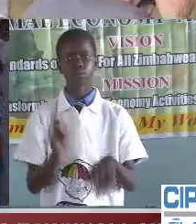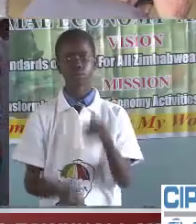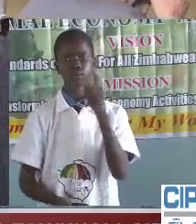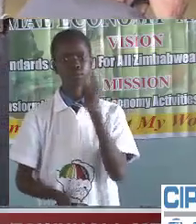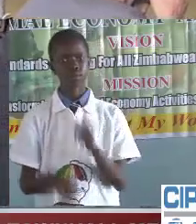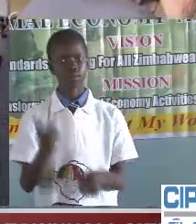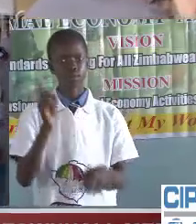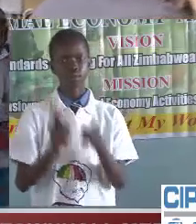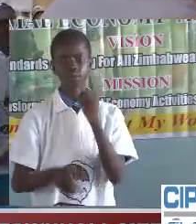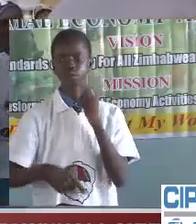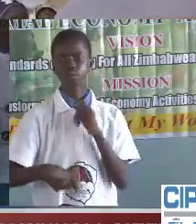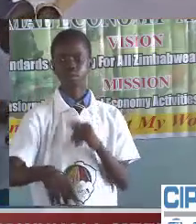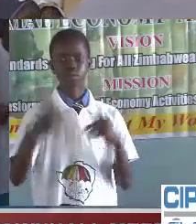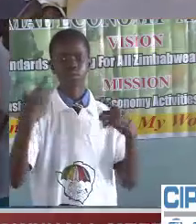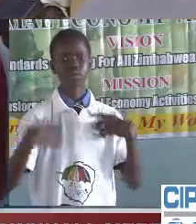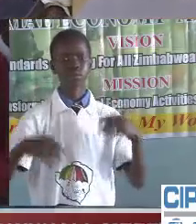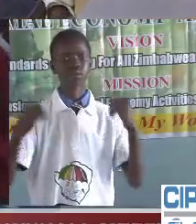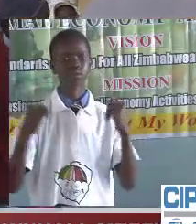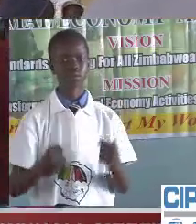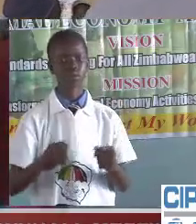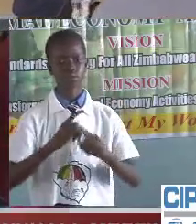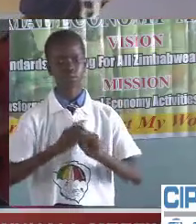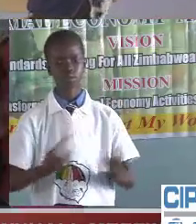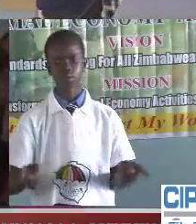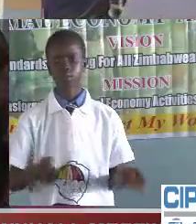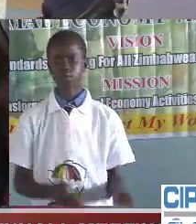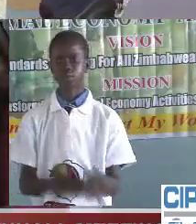famba famba nezichiya